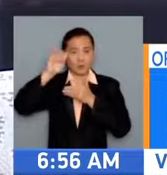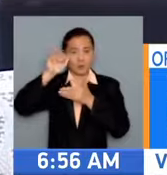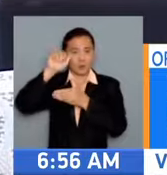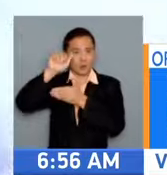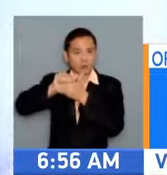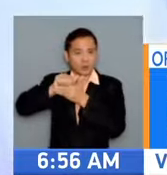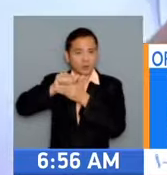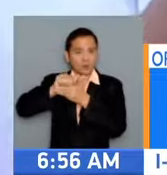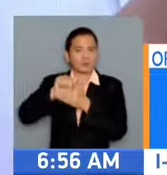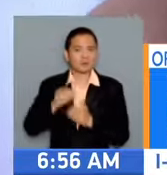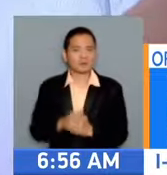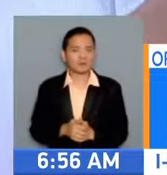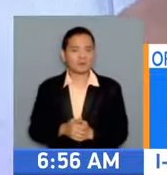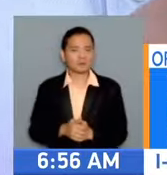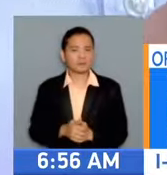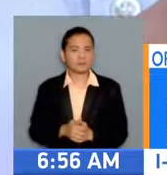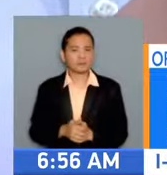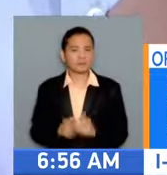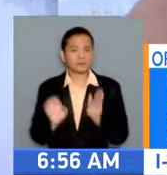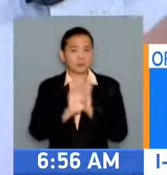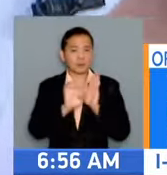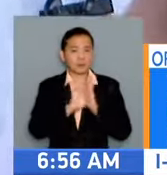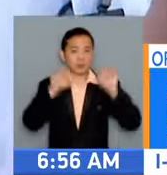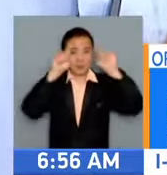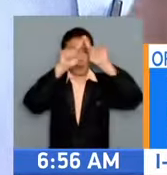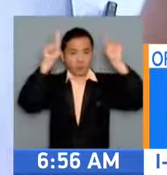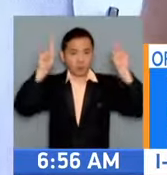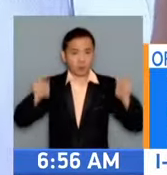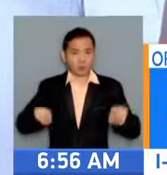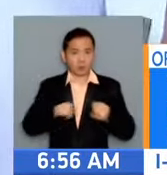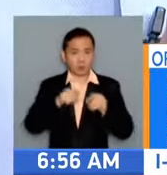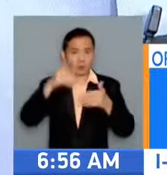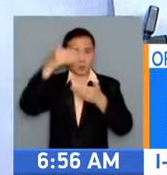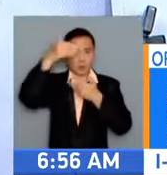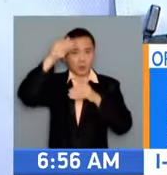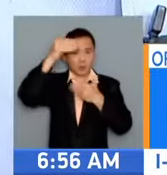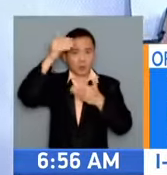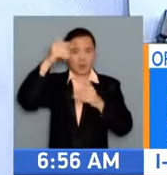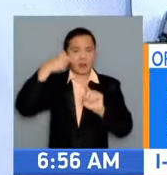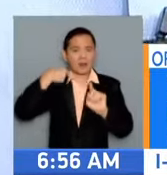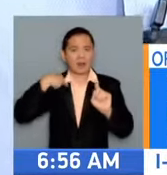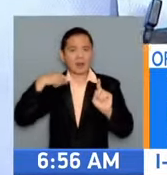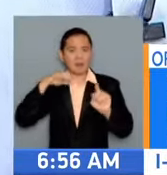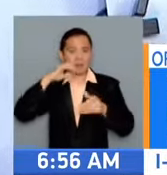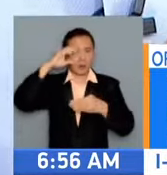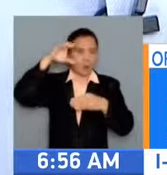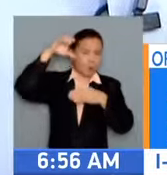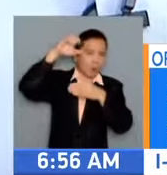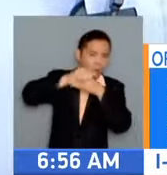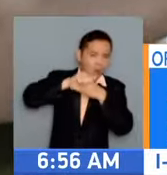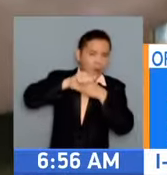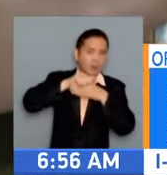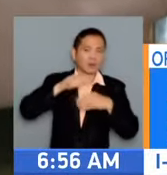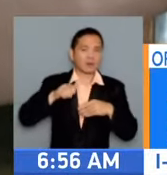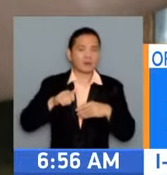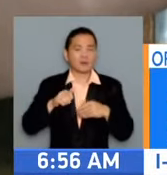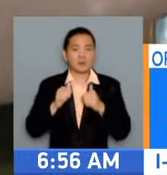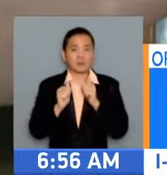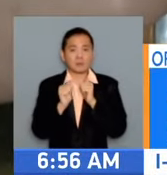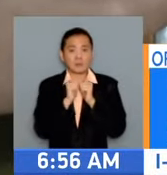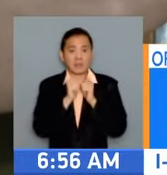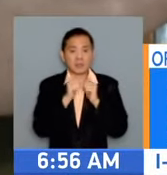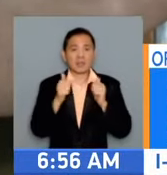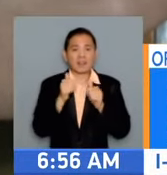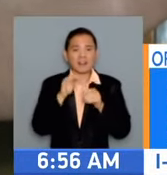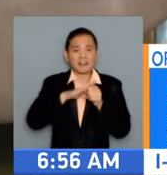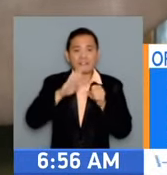mga bintana, yung other side dun sa wall, yung the other side dun po sa window. Enough po ito para mabuksan yung window para makapasok